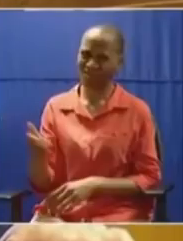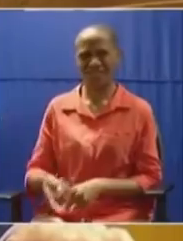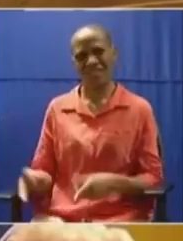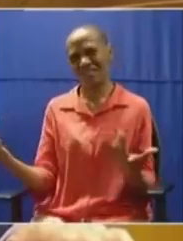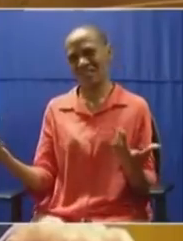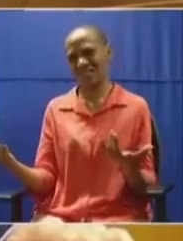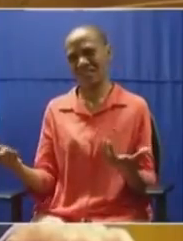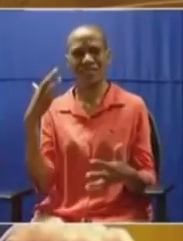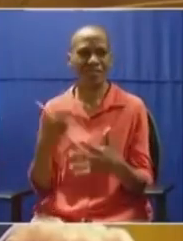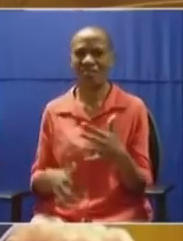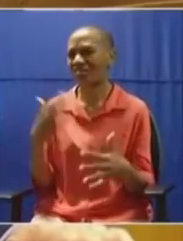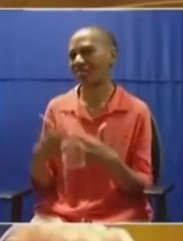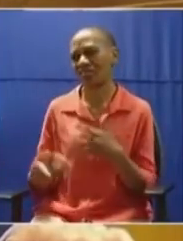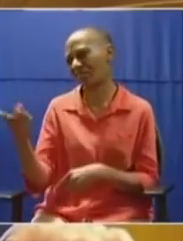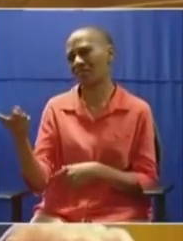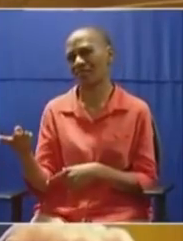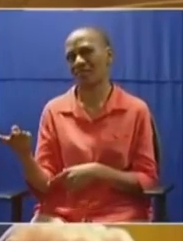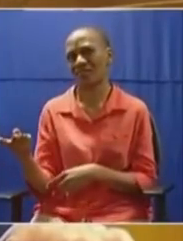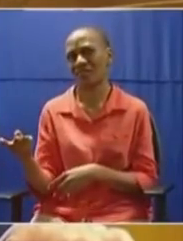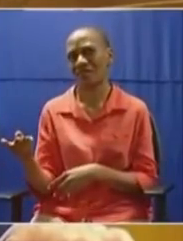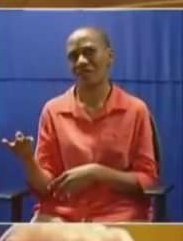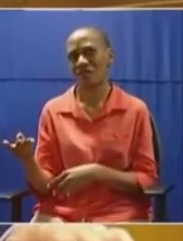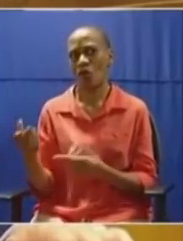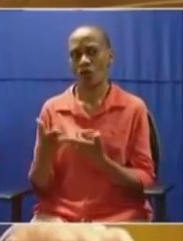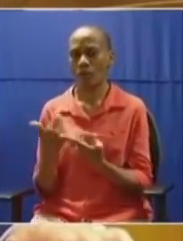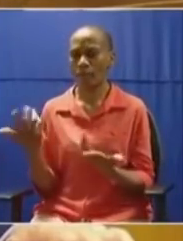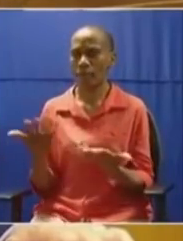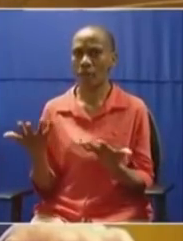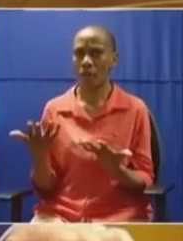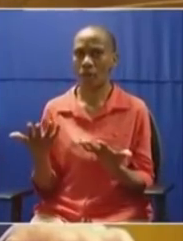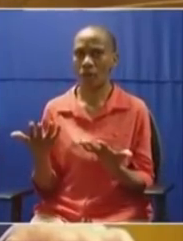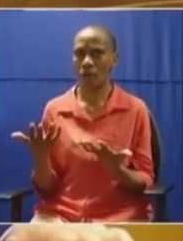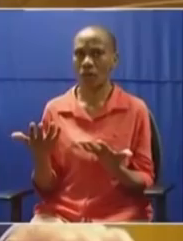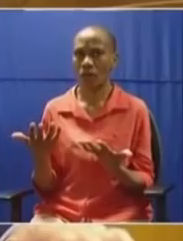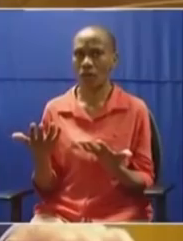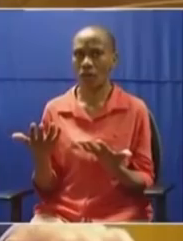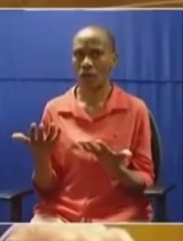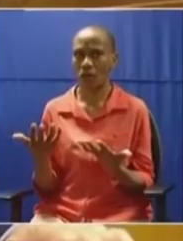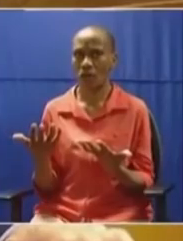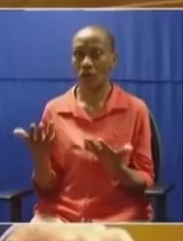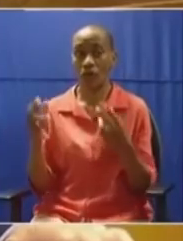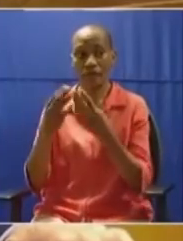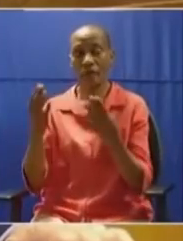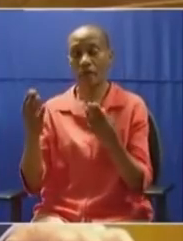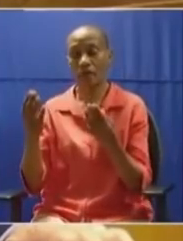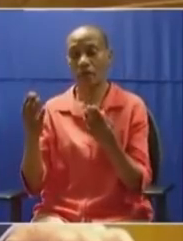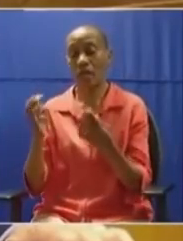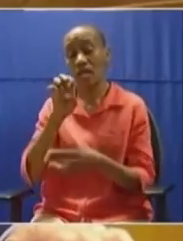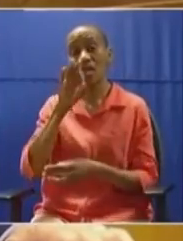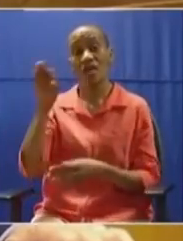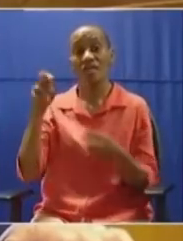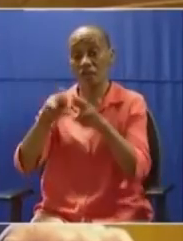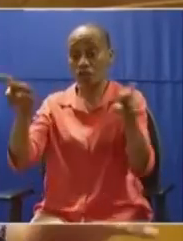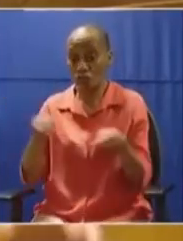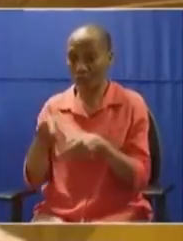uit de doorden en de wendels van de warroom van de EFF.